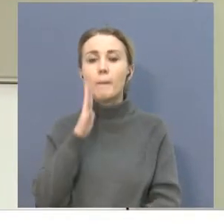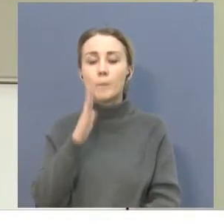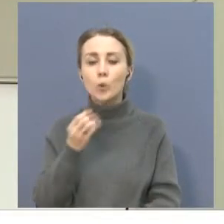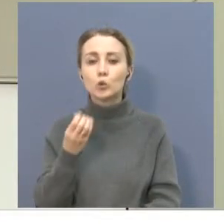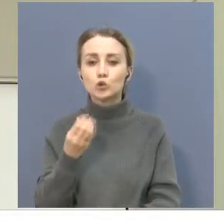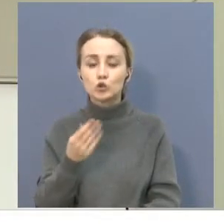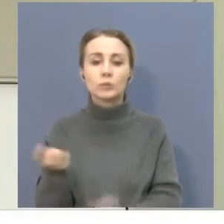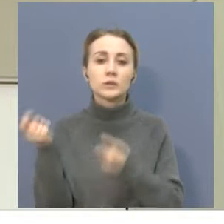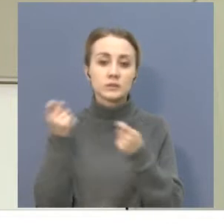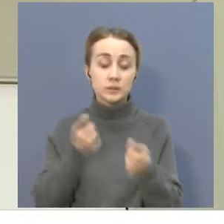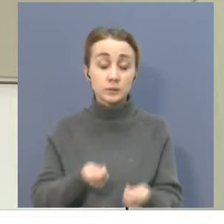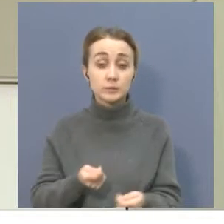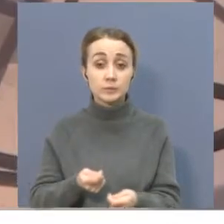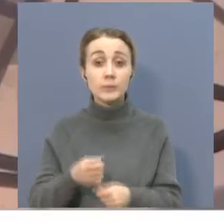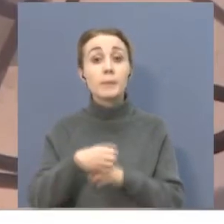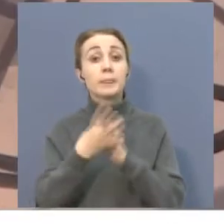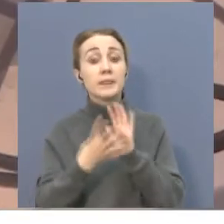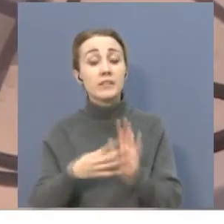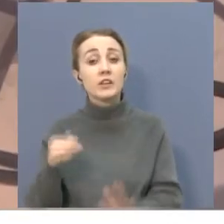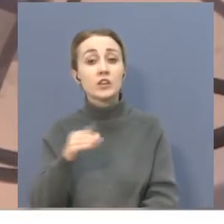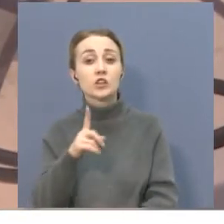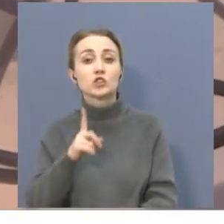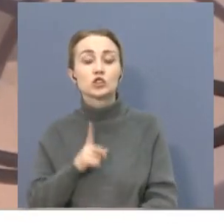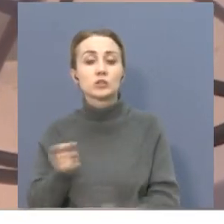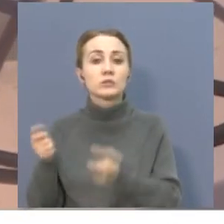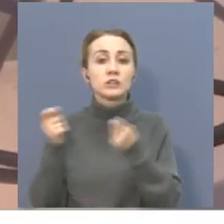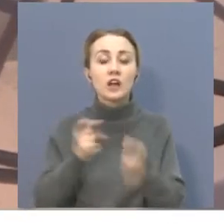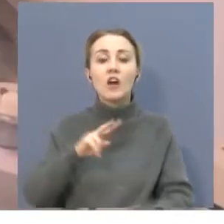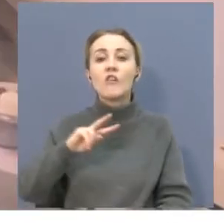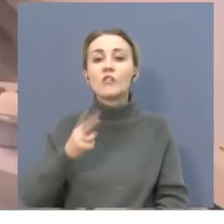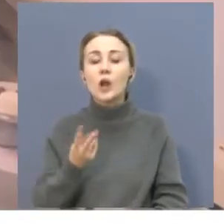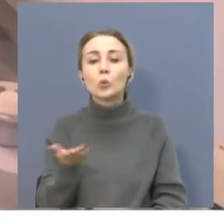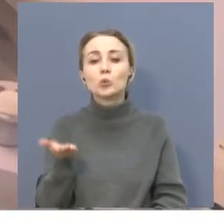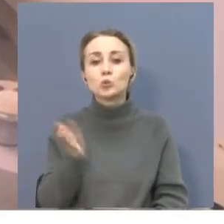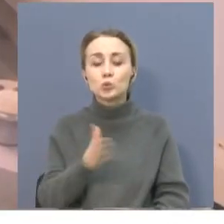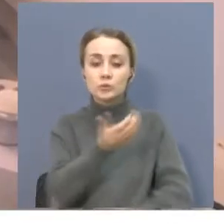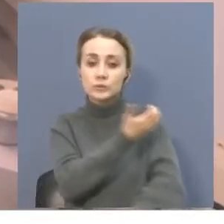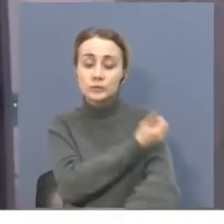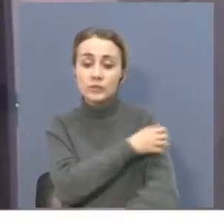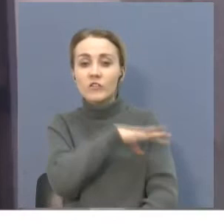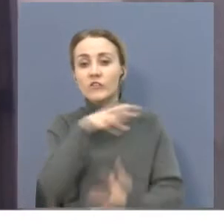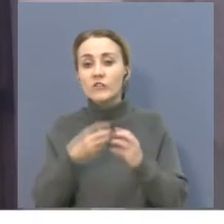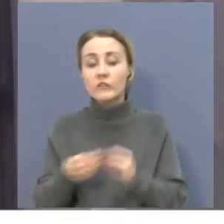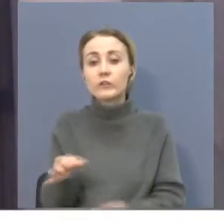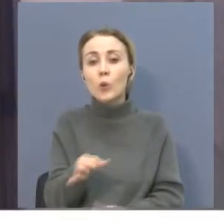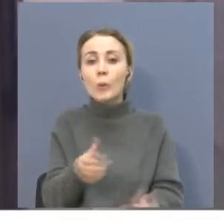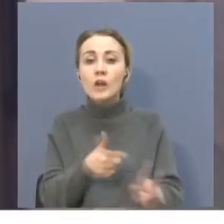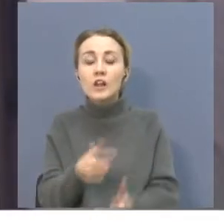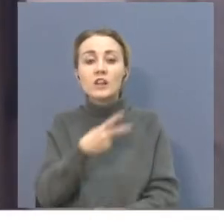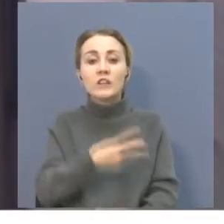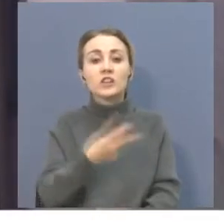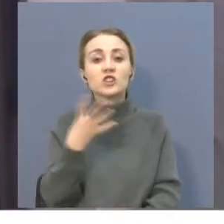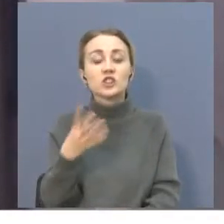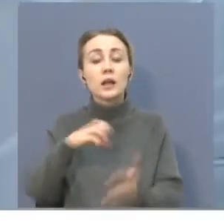Ақпанның соңында ресейлік вакцинаның тағы 100 мың дозасы жеткізіледі деген жоспар бар. Ол кезеңге облыста 24 егу пункті дайындалыпты.